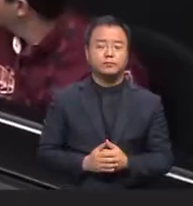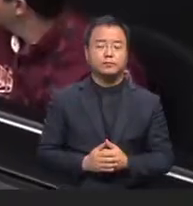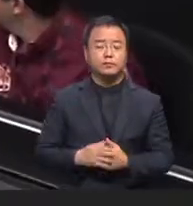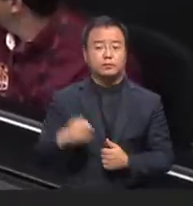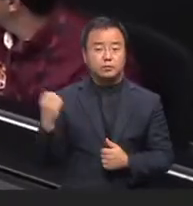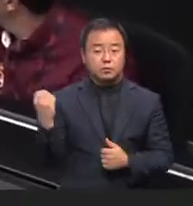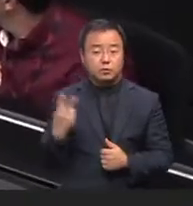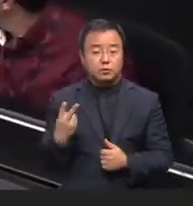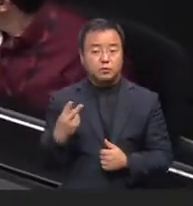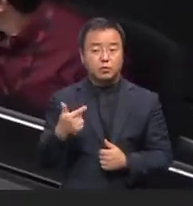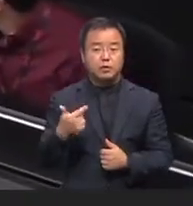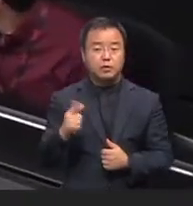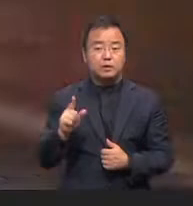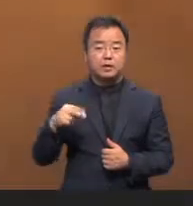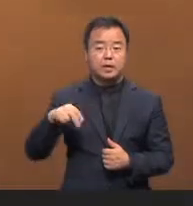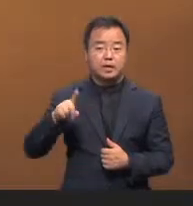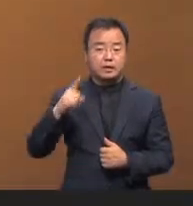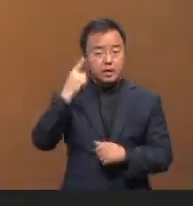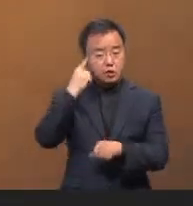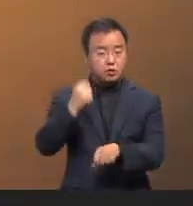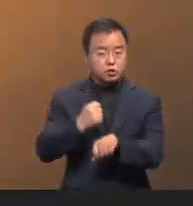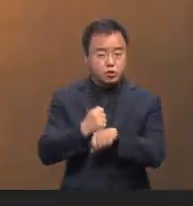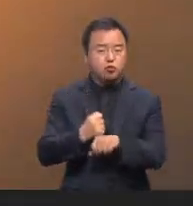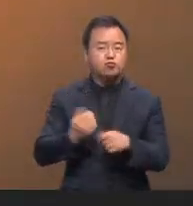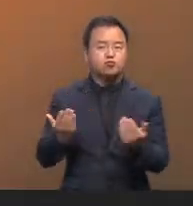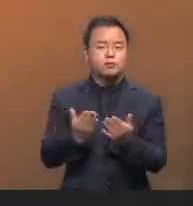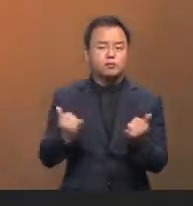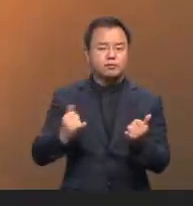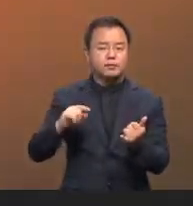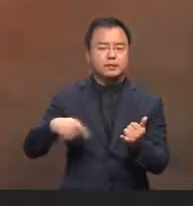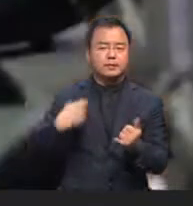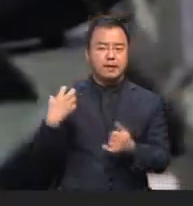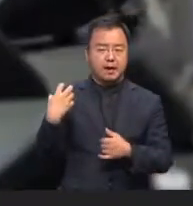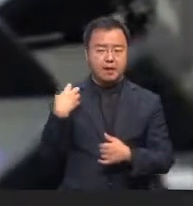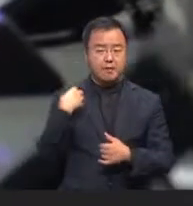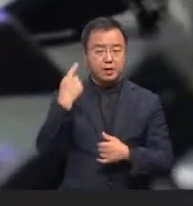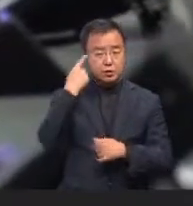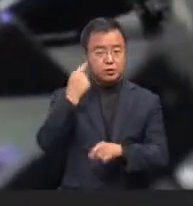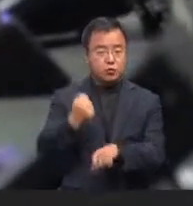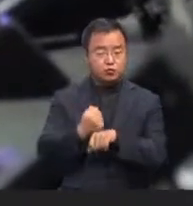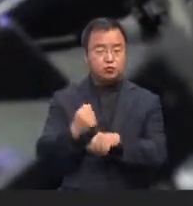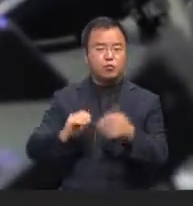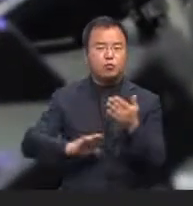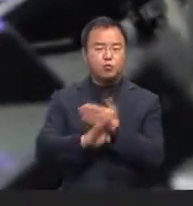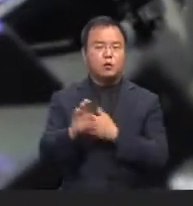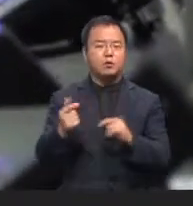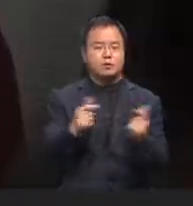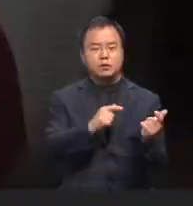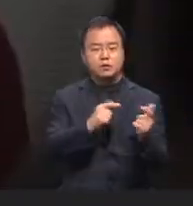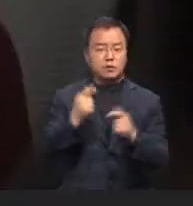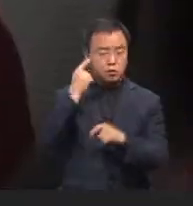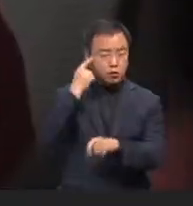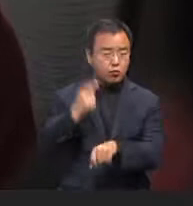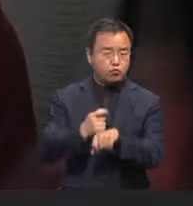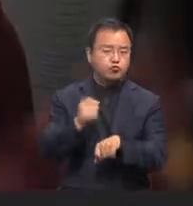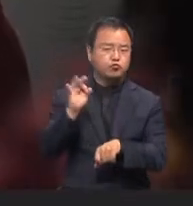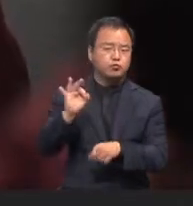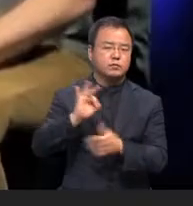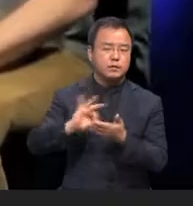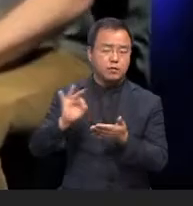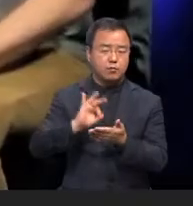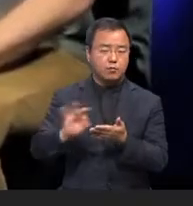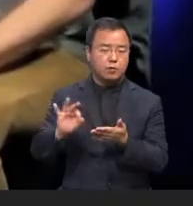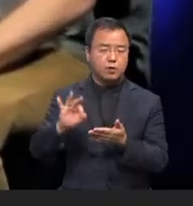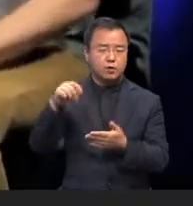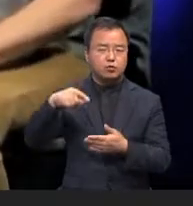한편 나사 연구원들은 자신이 맡은 연구뿐만 아니라 막대한 연구비가 투자되는 우주 탐사의